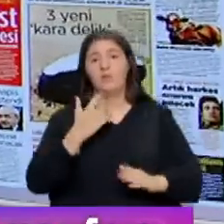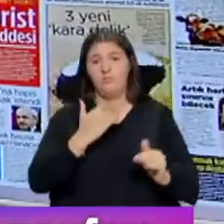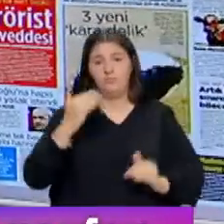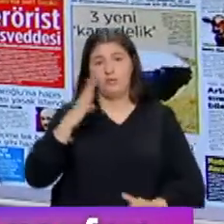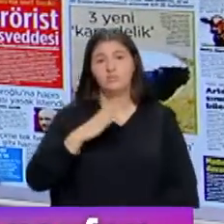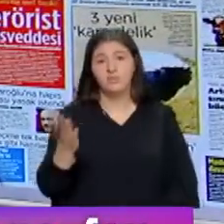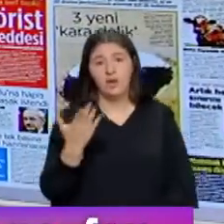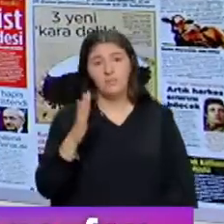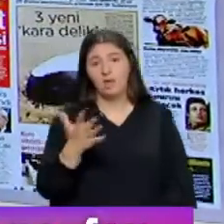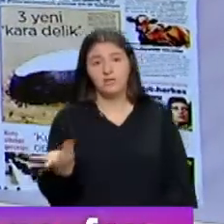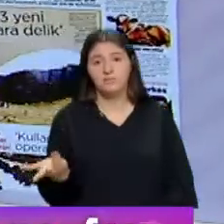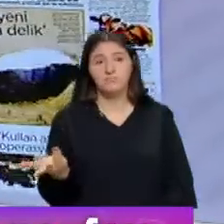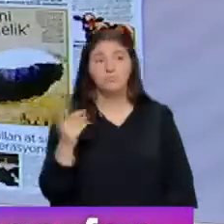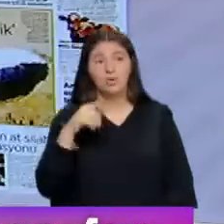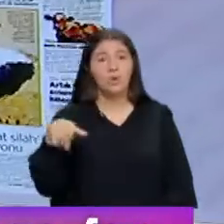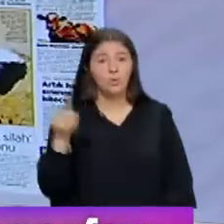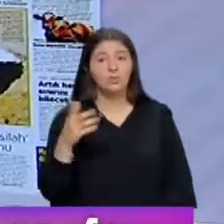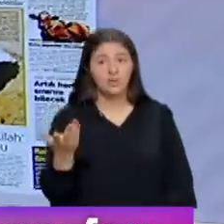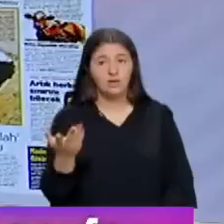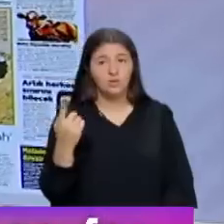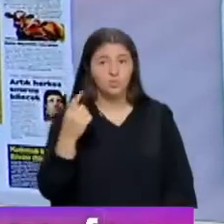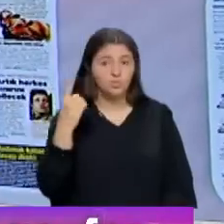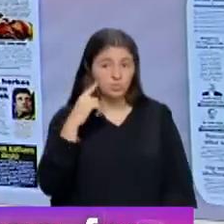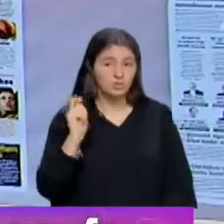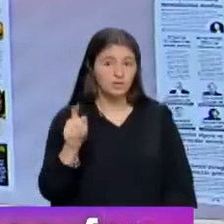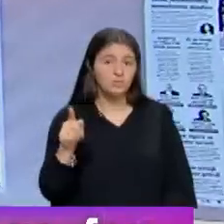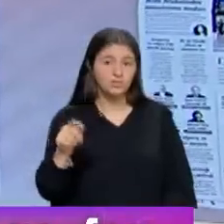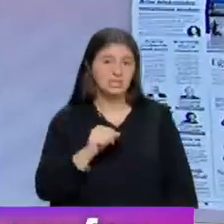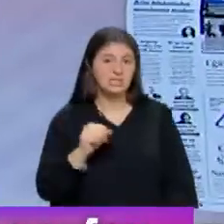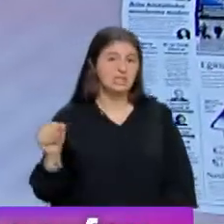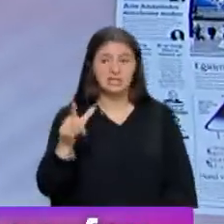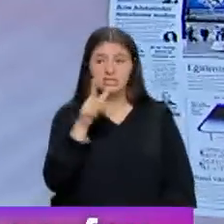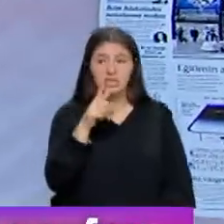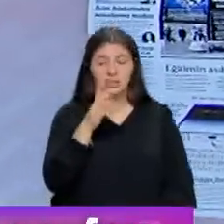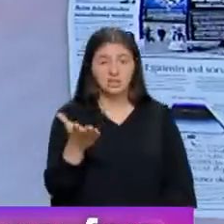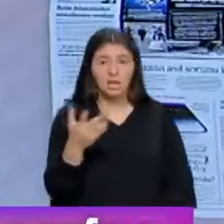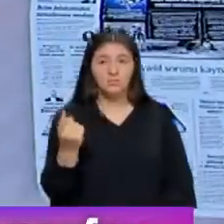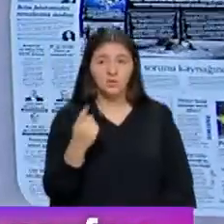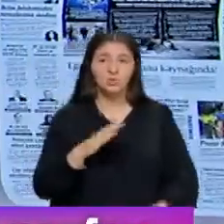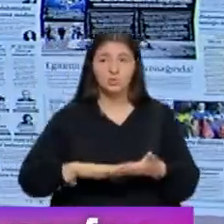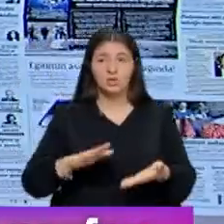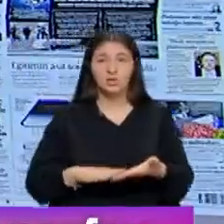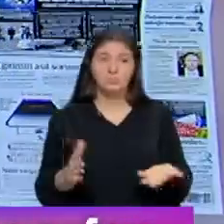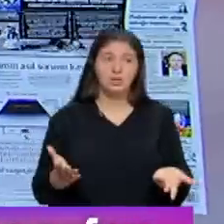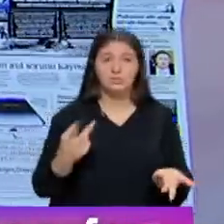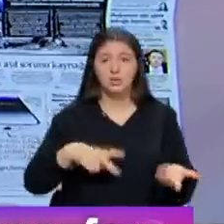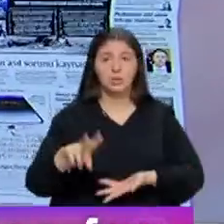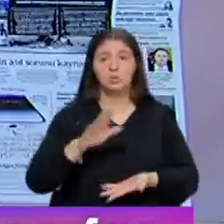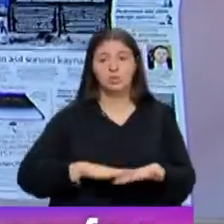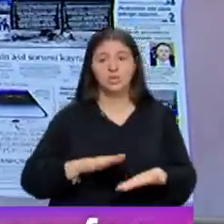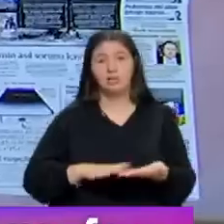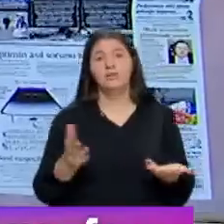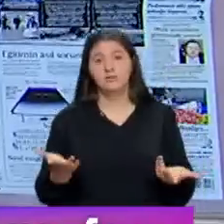büyüklerimiz var Belki de onlar duyulur bu tepkileri sesleri de bir düzenleme bir yol